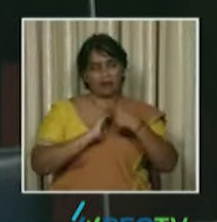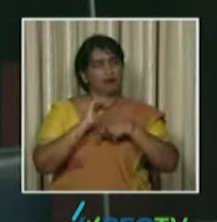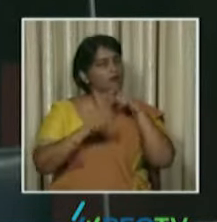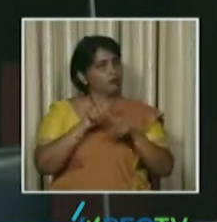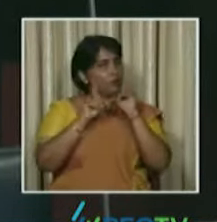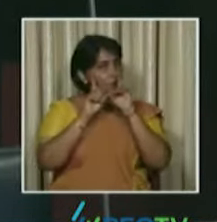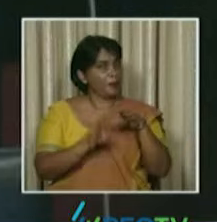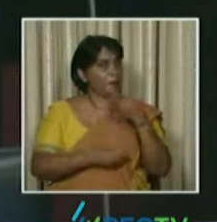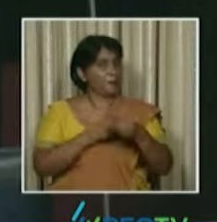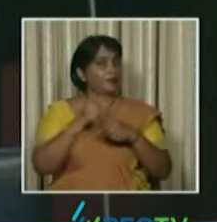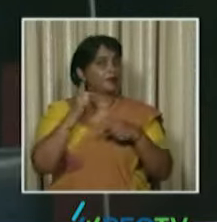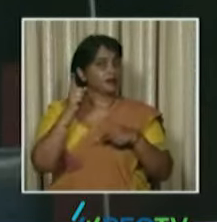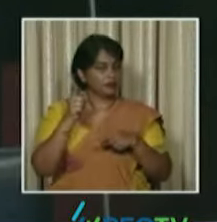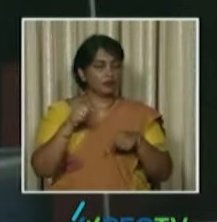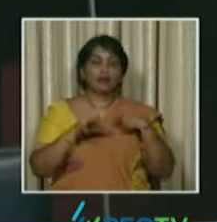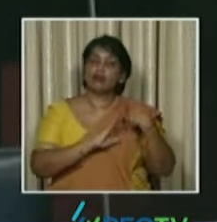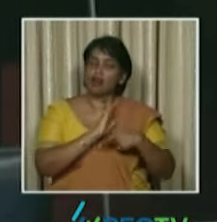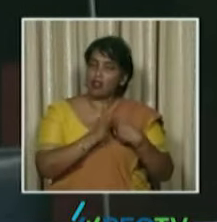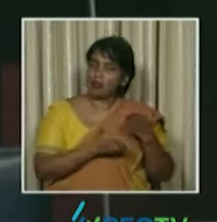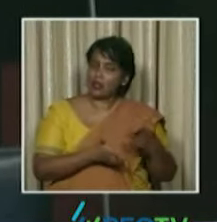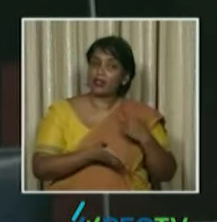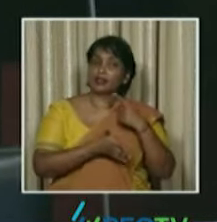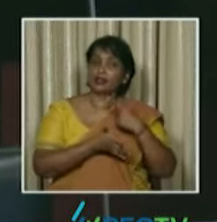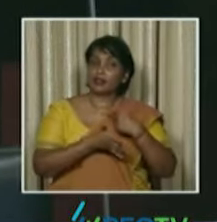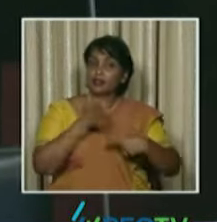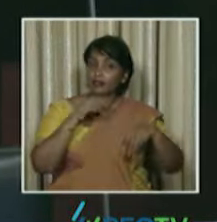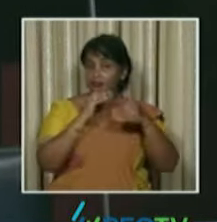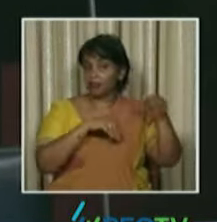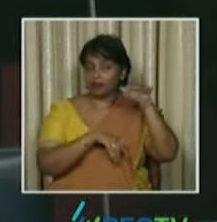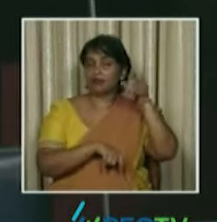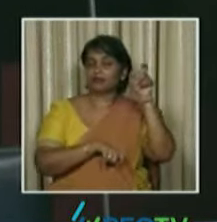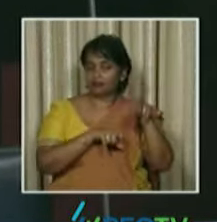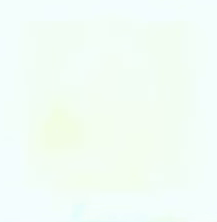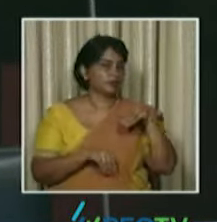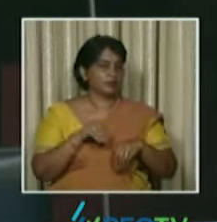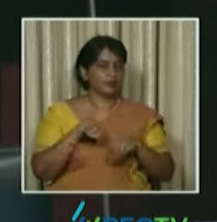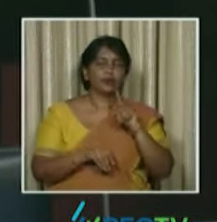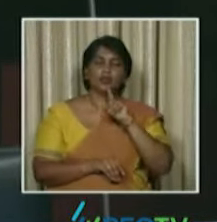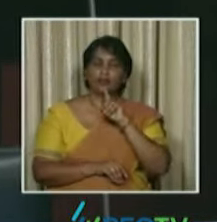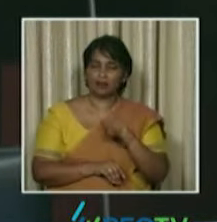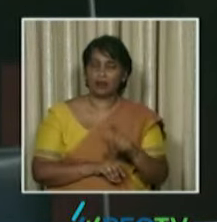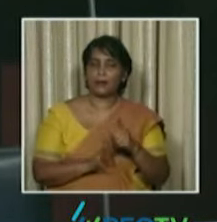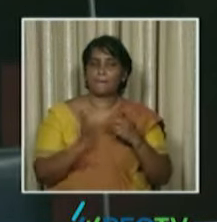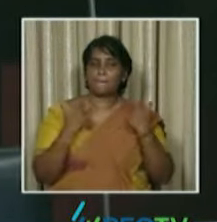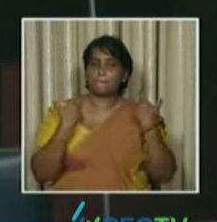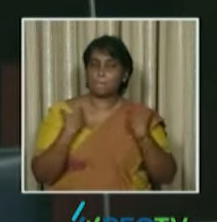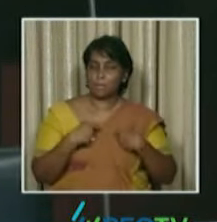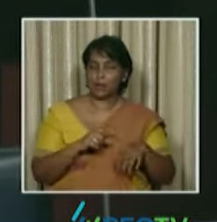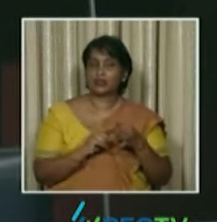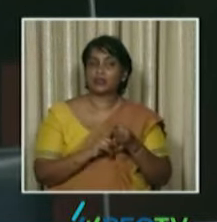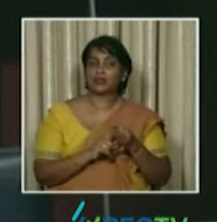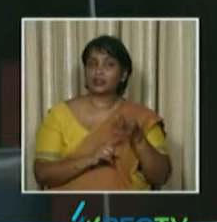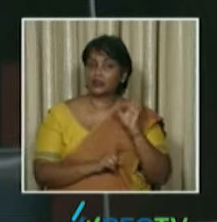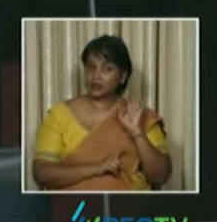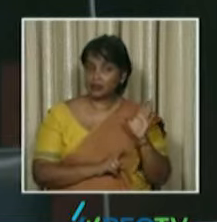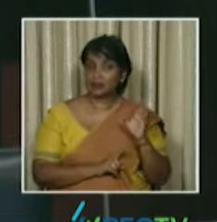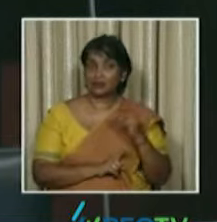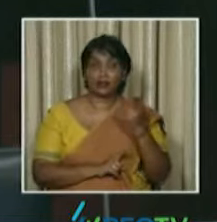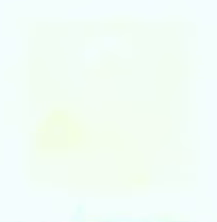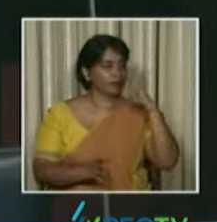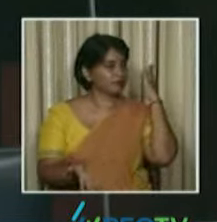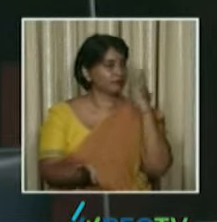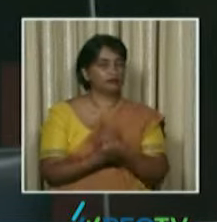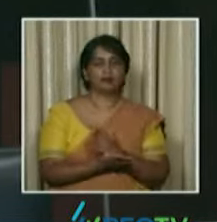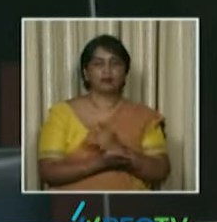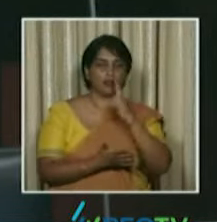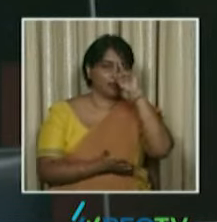ඒව කරන. ඒ වගේම මේ රටේ ඉන්නවා දේශපාලඥයන් ඉහළ නිලධාරීන් මේකේ සිටිනවා. මහින්ද රාජපක්ෂ ජනාධිපති කියන්නේ මතට තිත කියලා